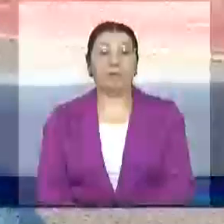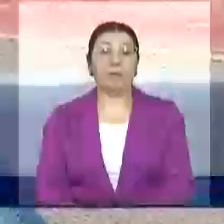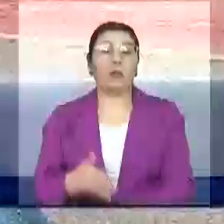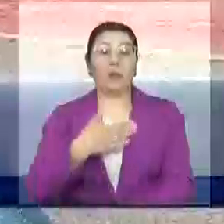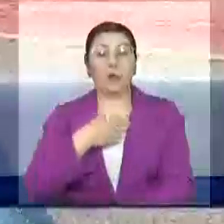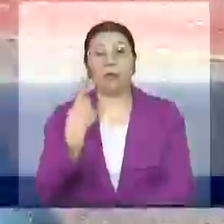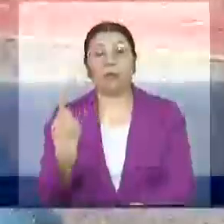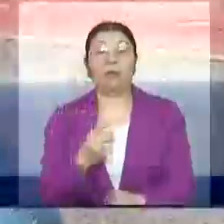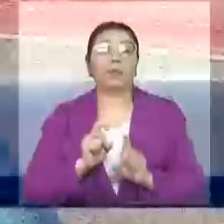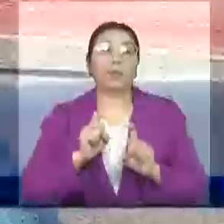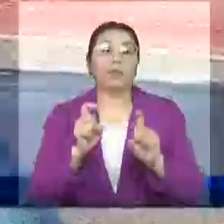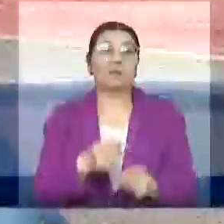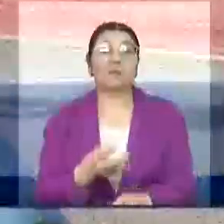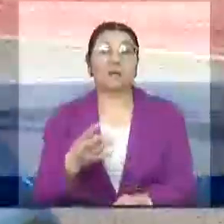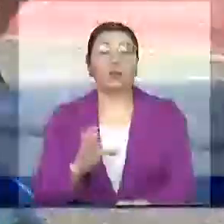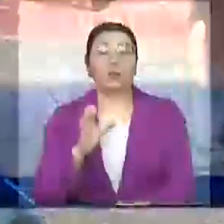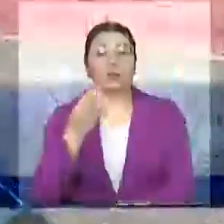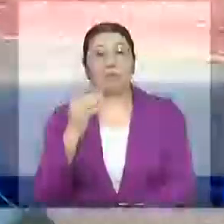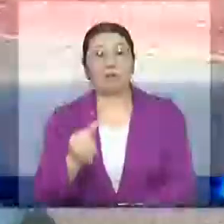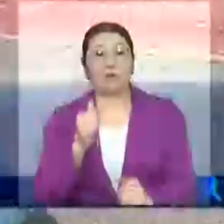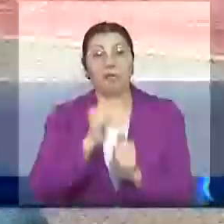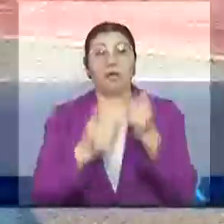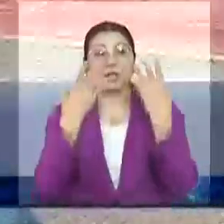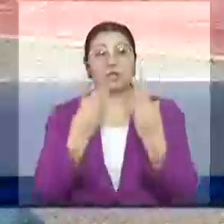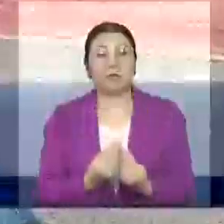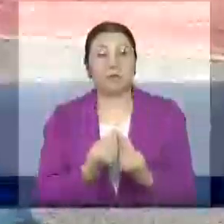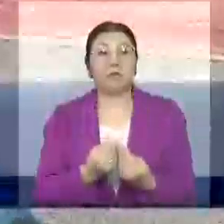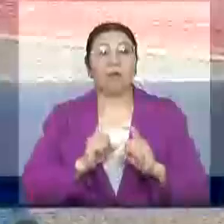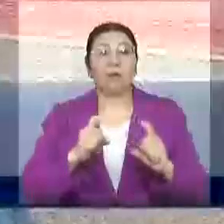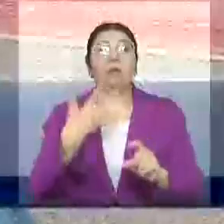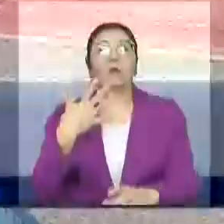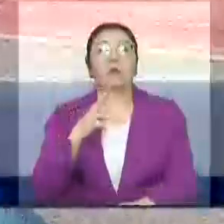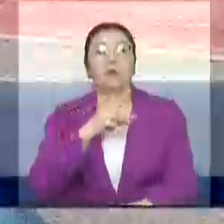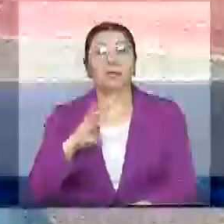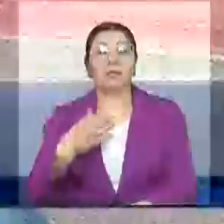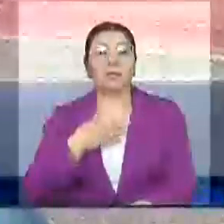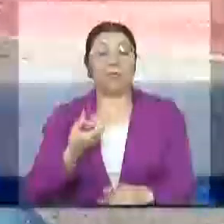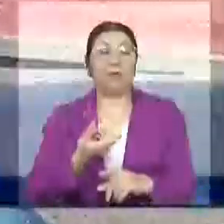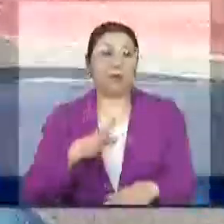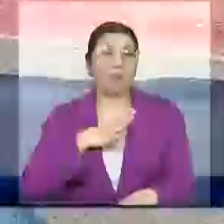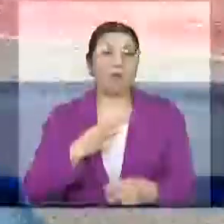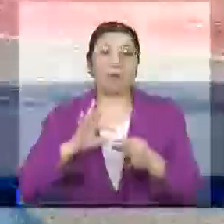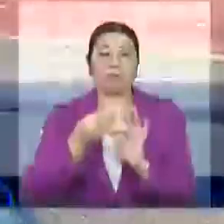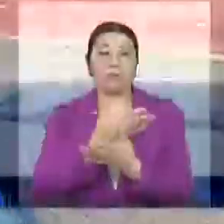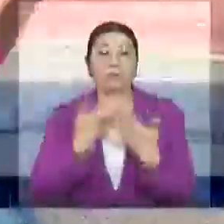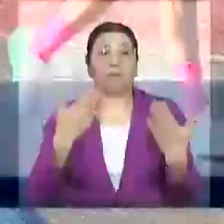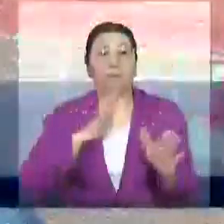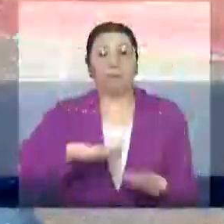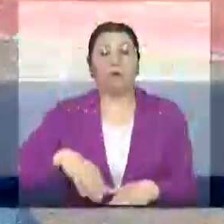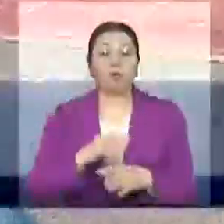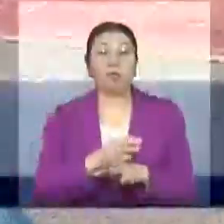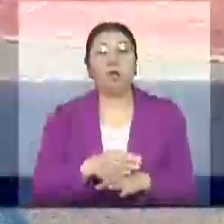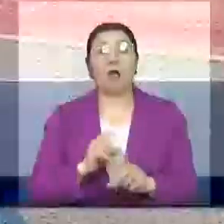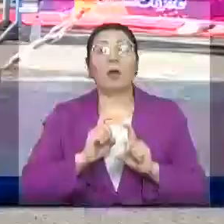Это мой первый марафон. Однако в США я ежедневно бегала 5 километров, поэтому мне было не так сложно. После марафона чувствую